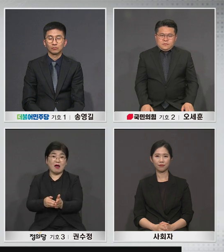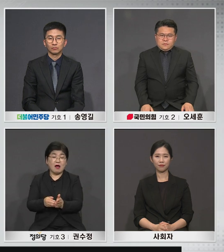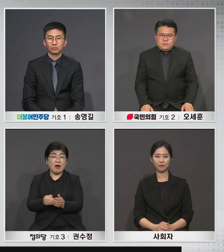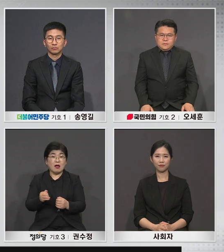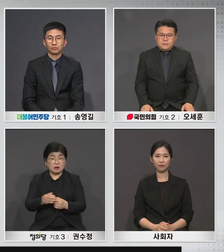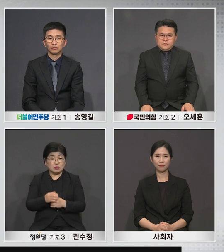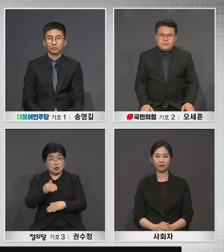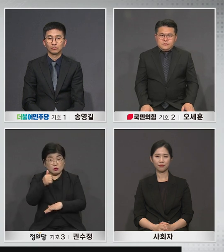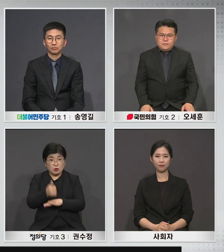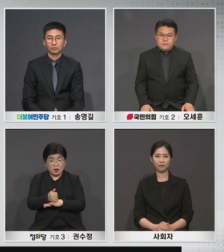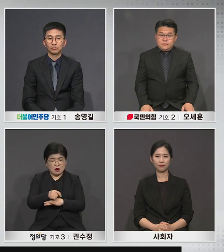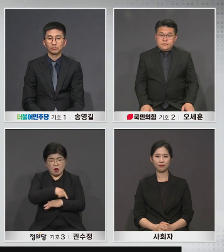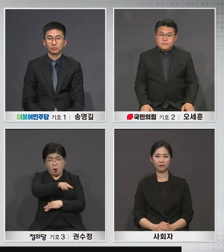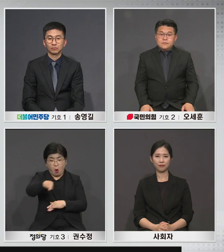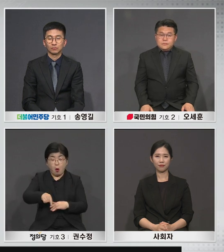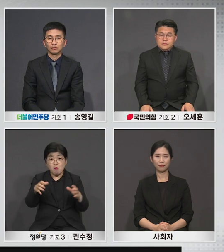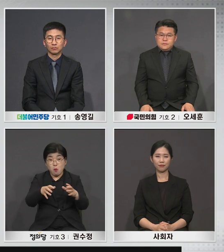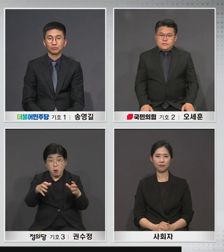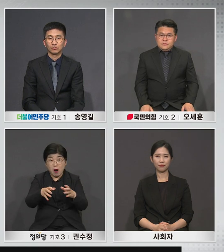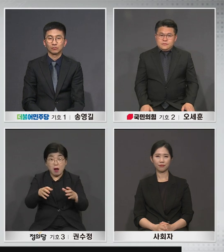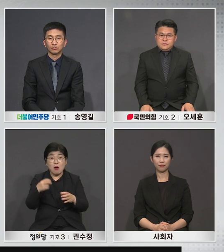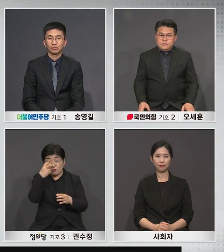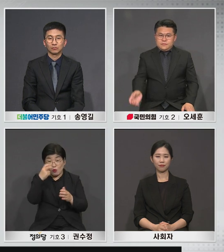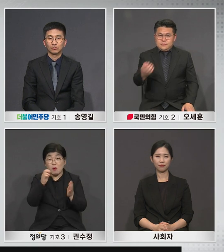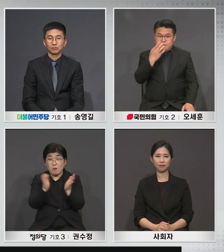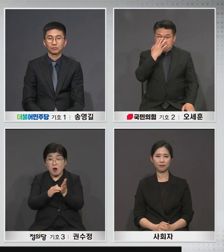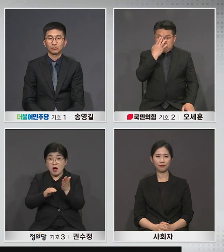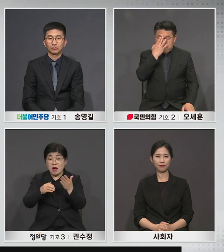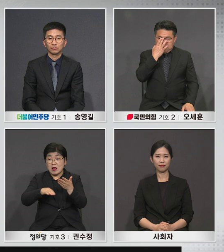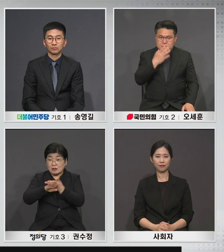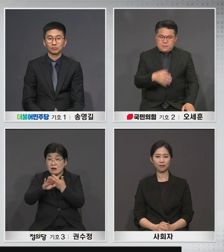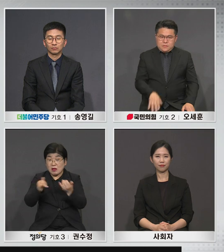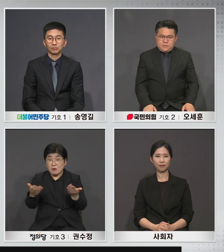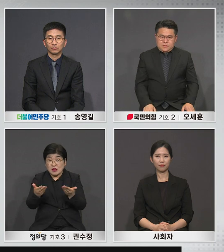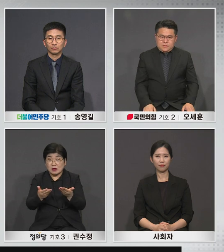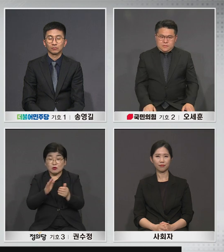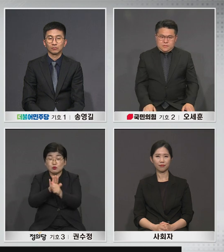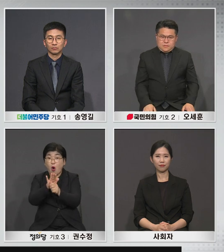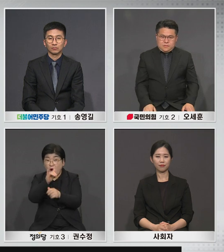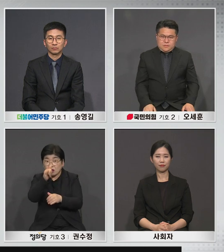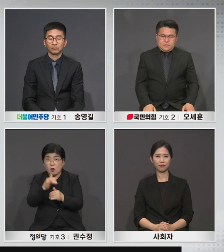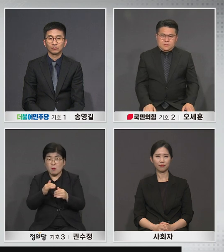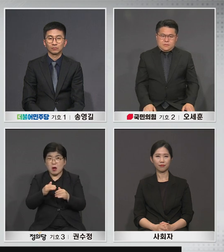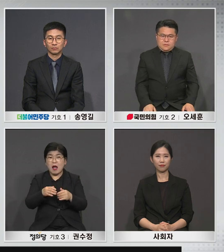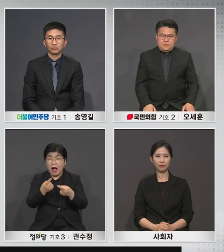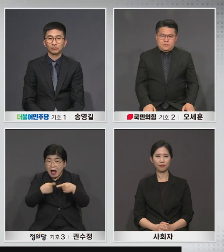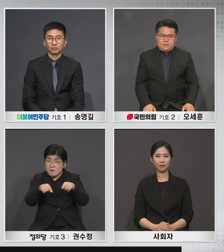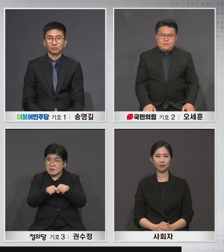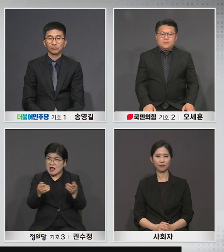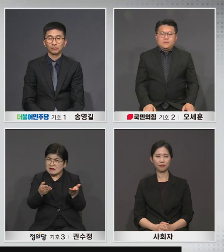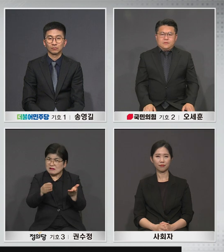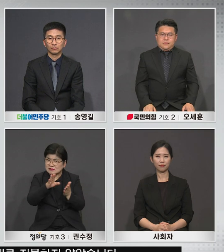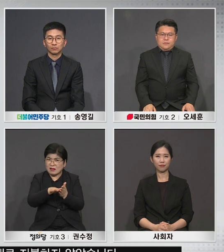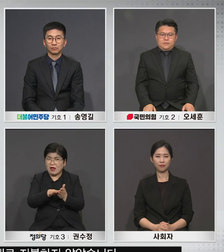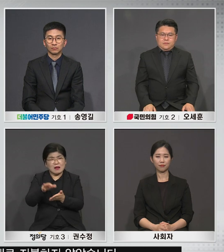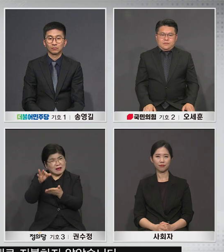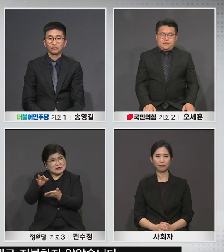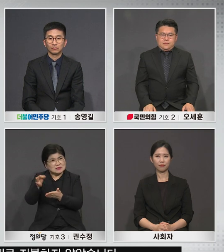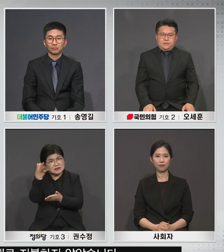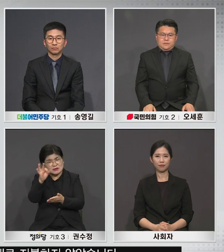모아서 일과 중에 돌봐주고 나머지 사람들을 일을 하게 했다면 그 공동체 돌봄에 서울시가 가치를 인정해야겠습니다.